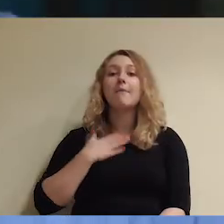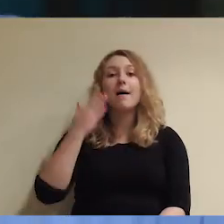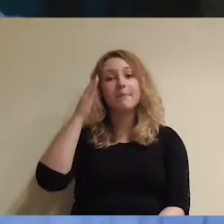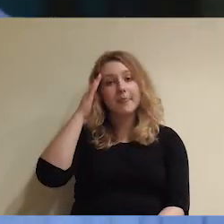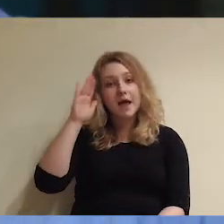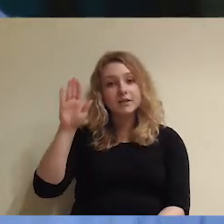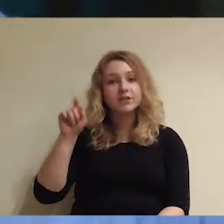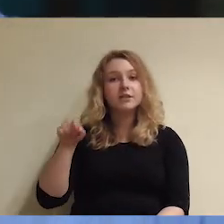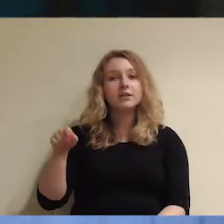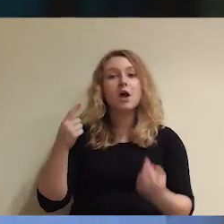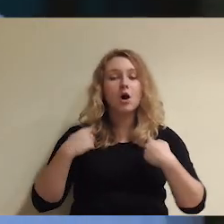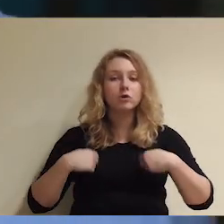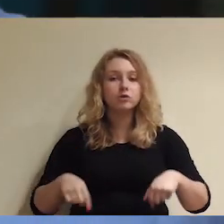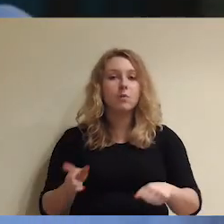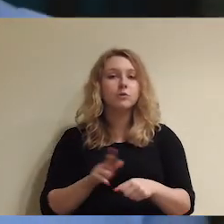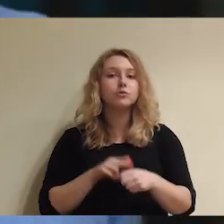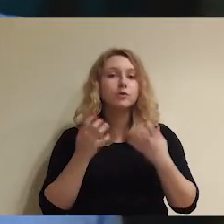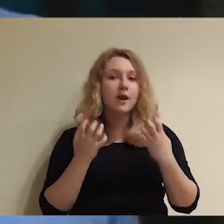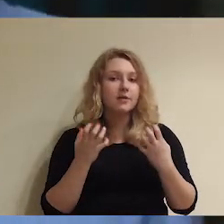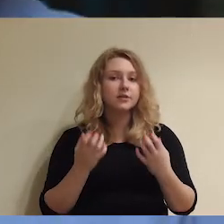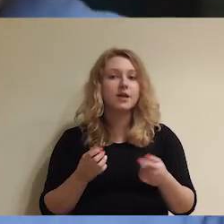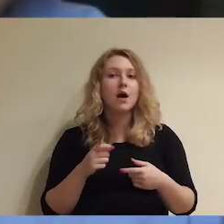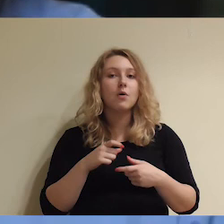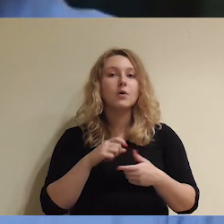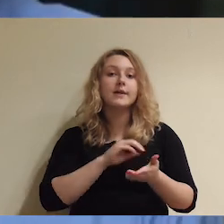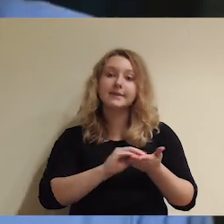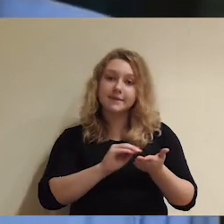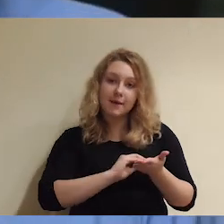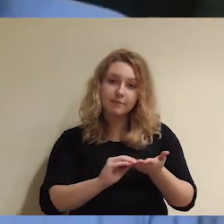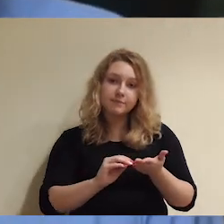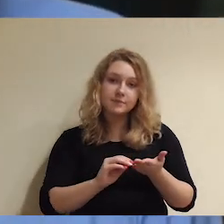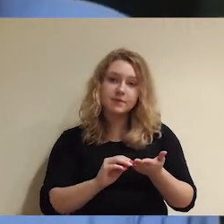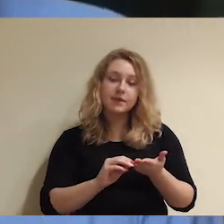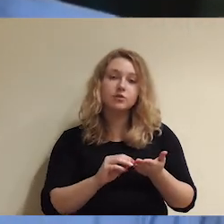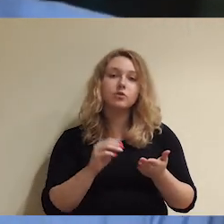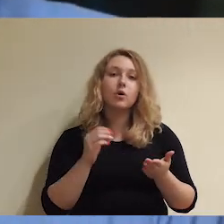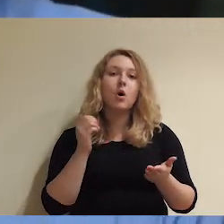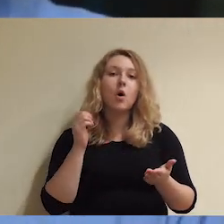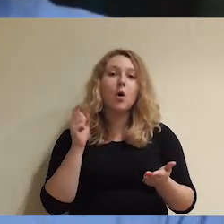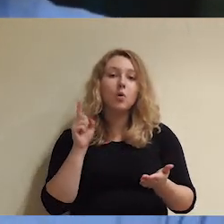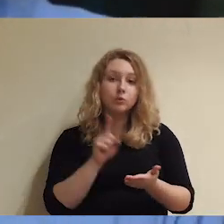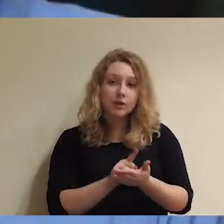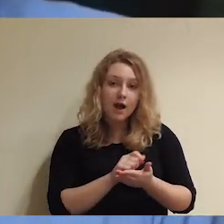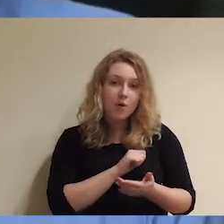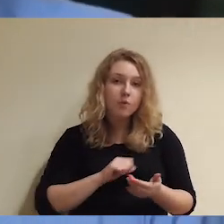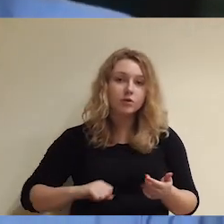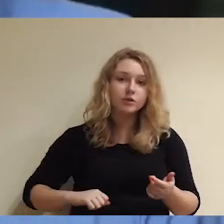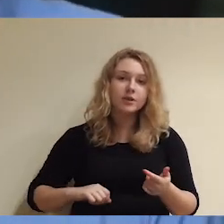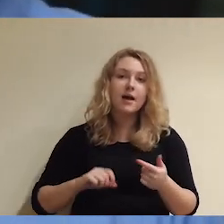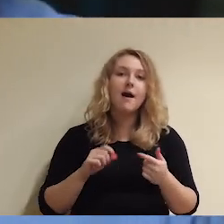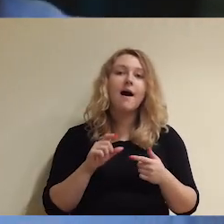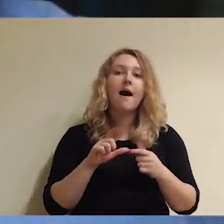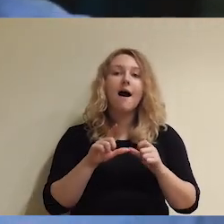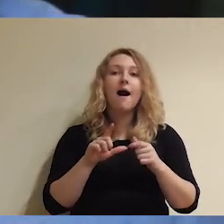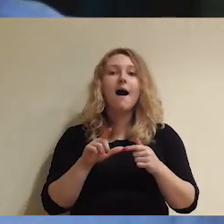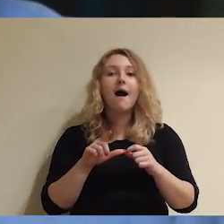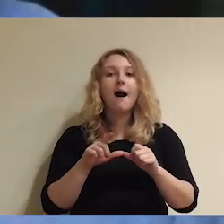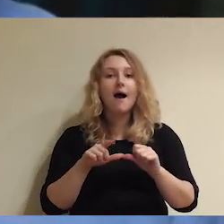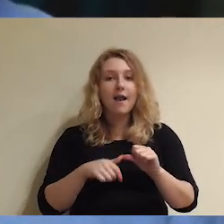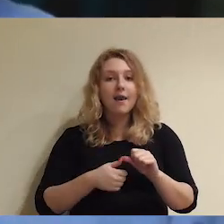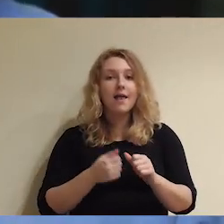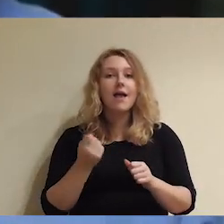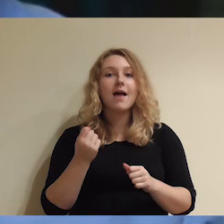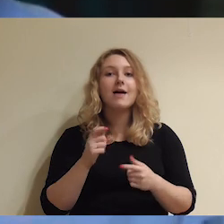Moi drodzy, mam nadzieję, że te osoby, które chciały zrobić refleksję, to udało się to zrobić, a jeśli nie, to za chwilę oczywiście